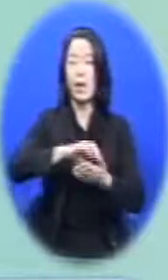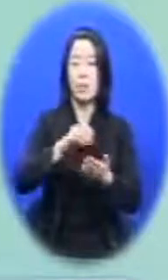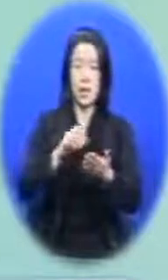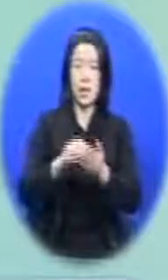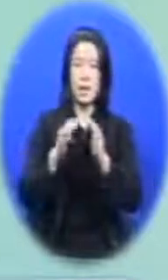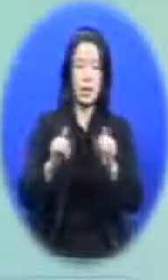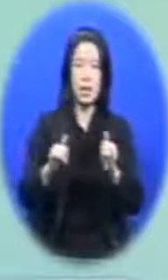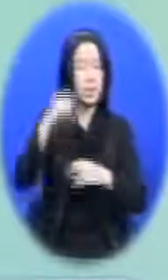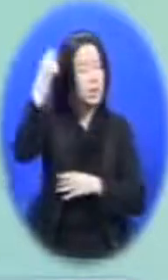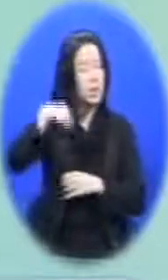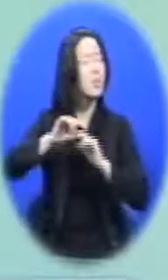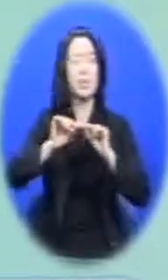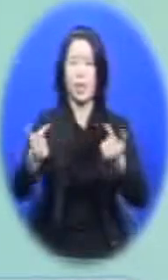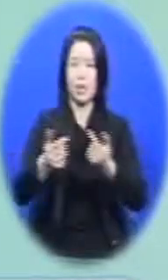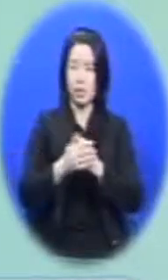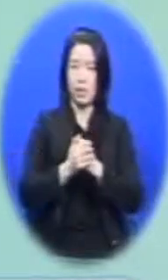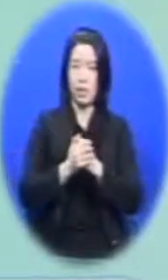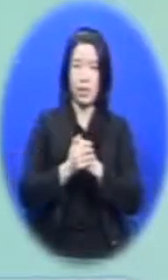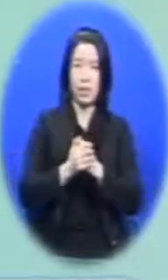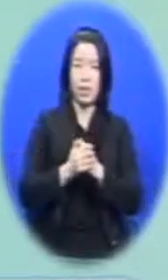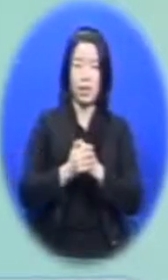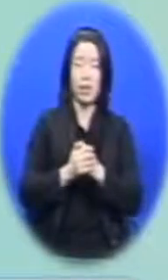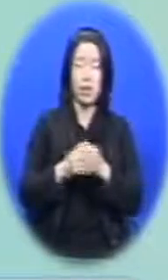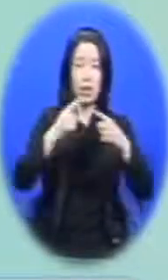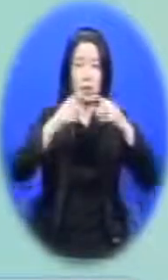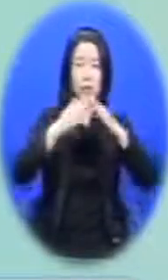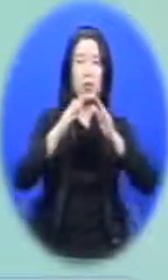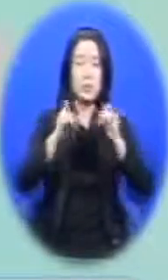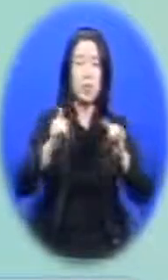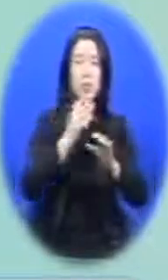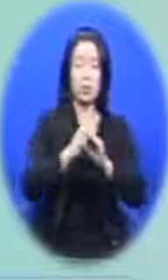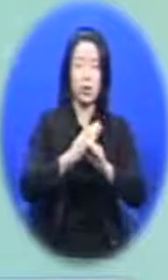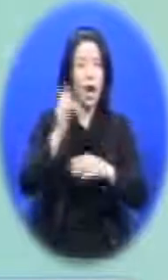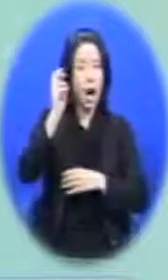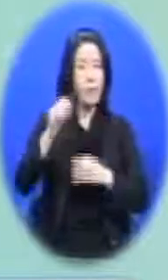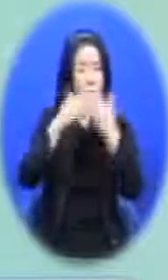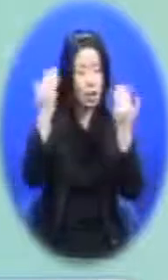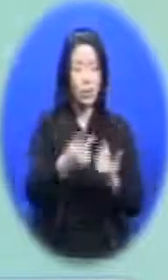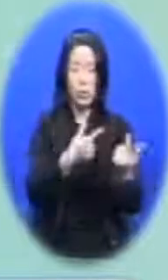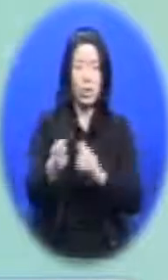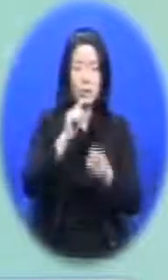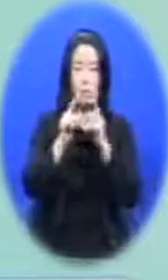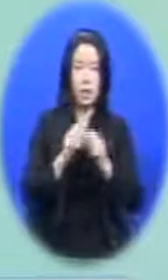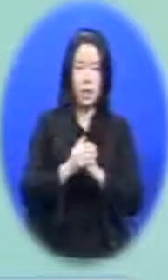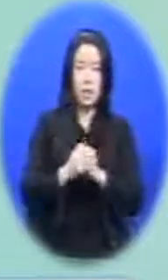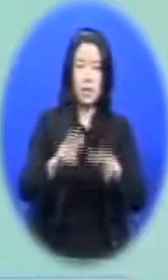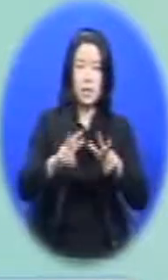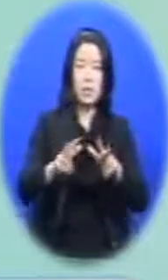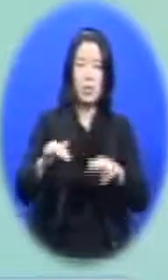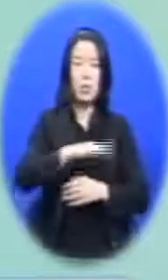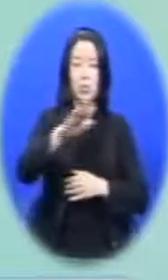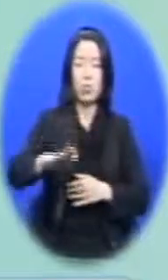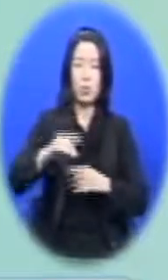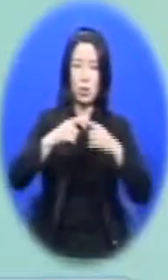그런 사람이라고 느껴지지가 않은 겁니다. 교인들 중에도 아마 다 그럴 거예요. 지금 현재 우리 교회에 나오시는